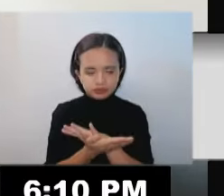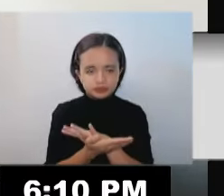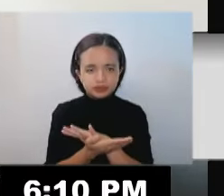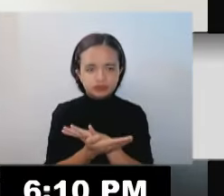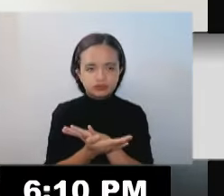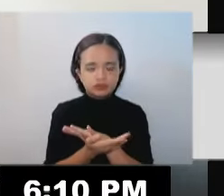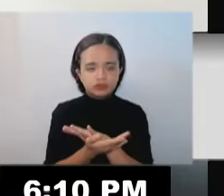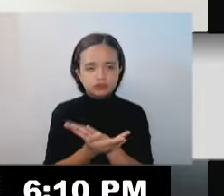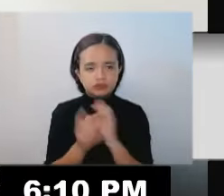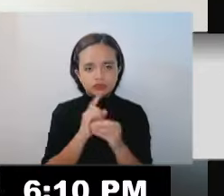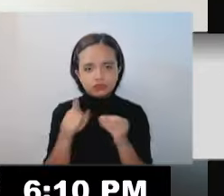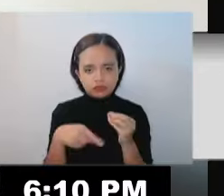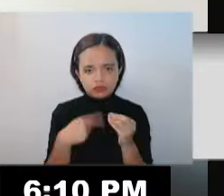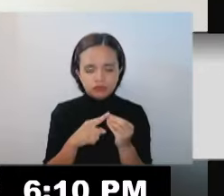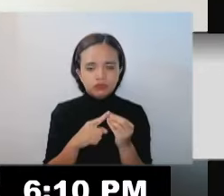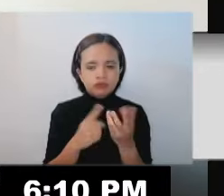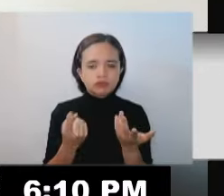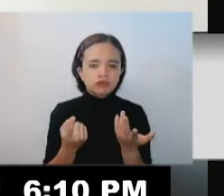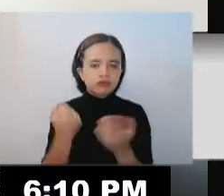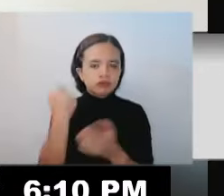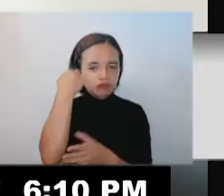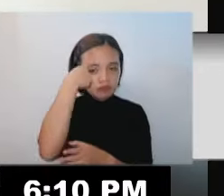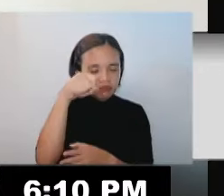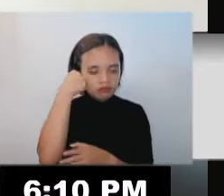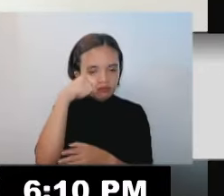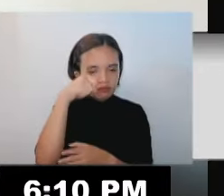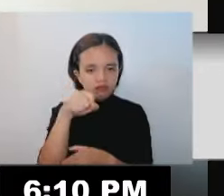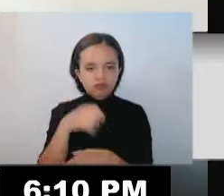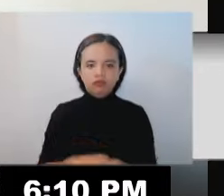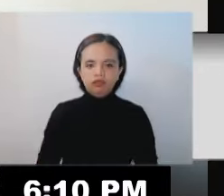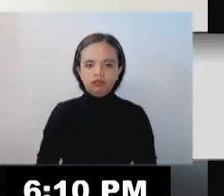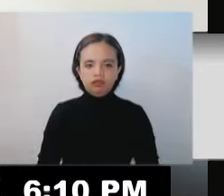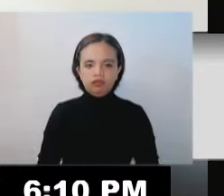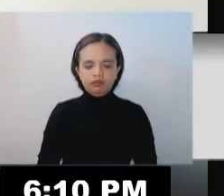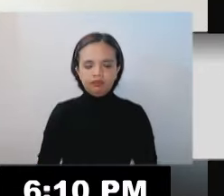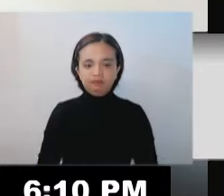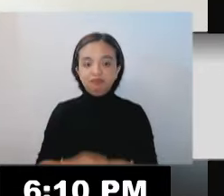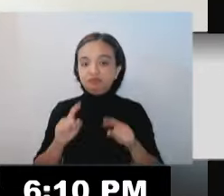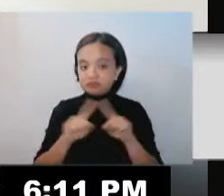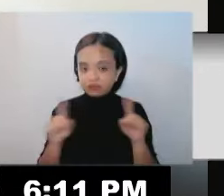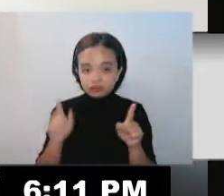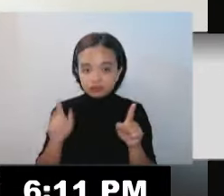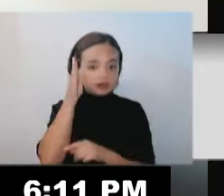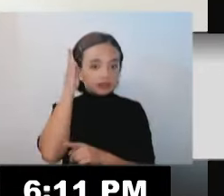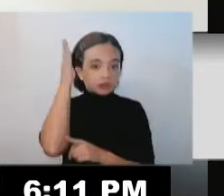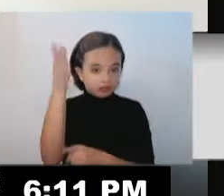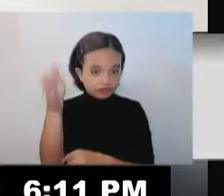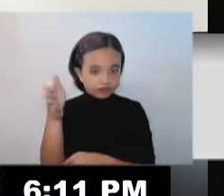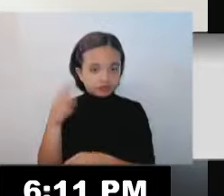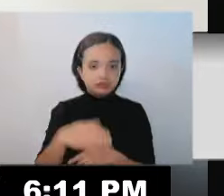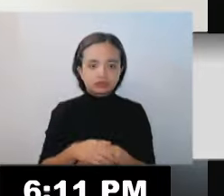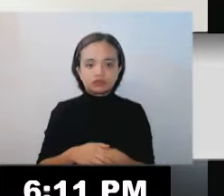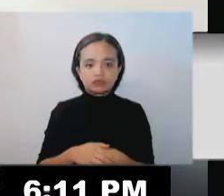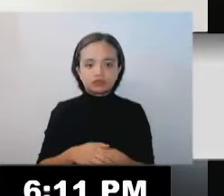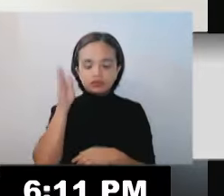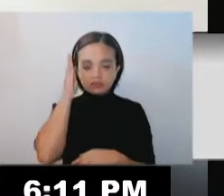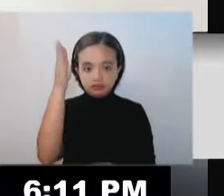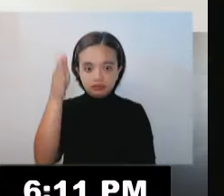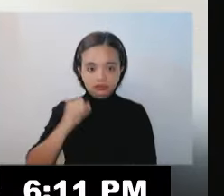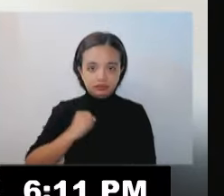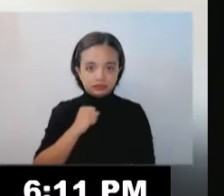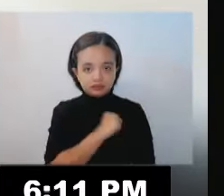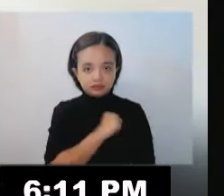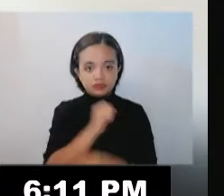inter chamber cesy pagdating ng araw yung mga future senators ako ang palaging gagawing precedence